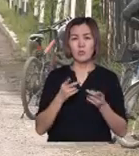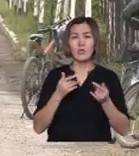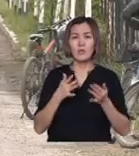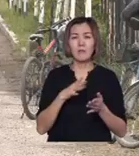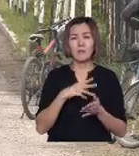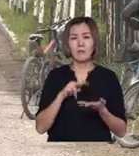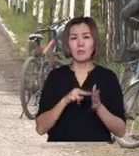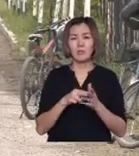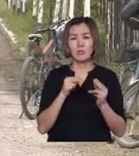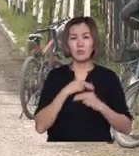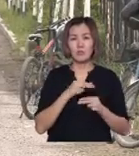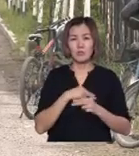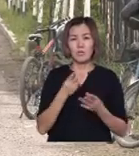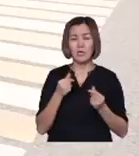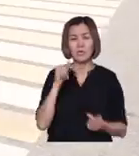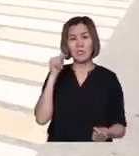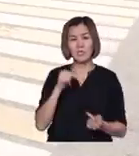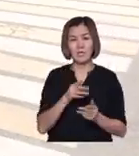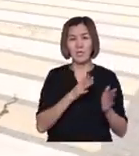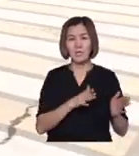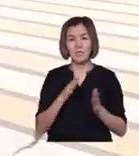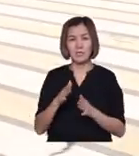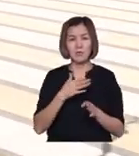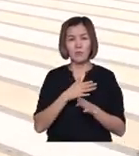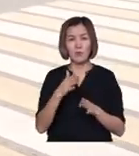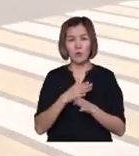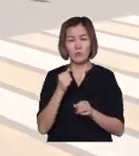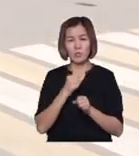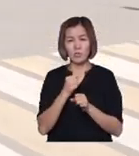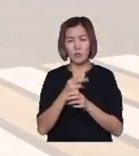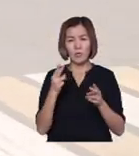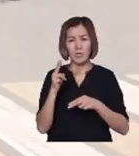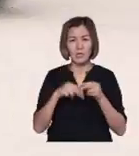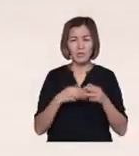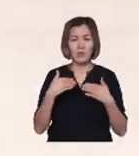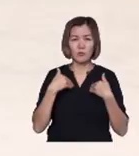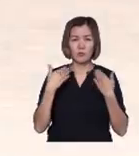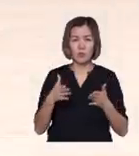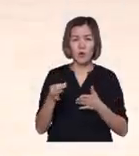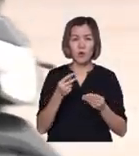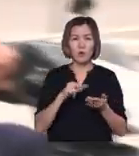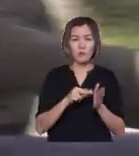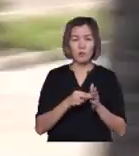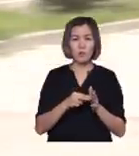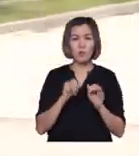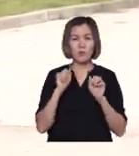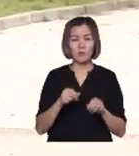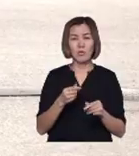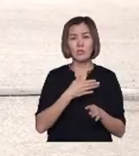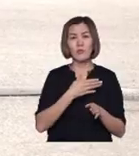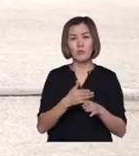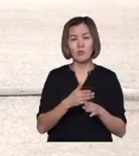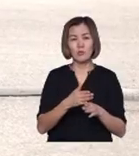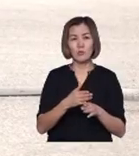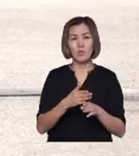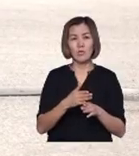Межелі жұмыстарды бар қаражатқа сай кезең-кезеңге бөліп еңсеруге кеңес берді. Облыс бюджетінен мүмкіндігінше қаржы